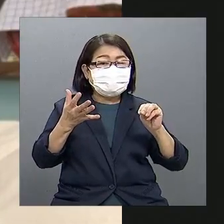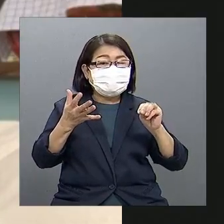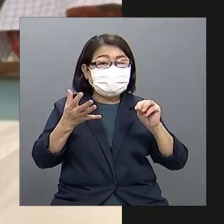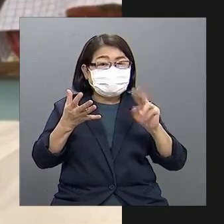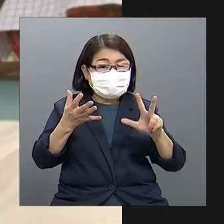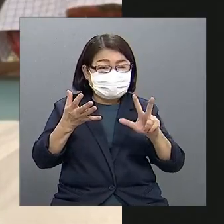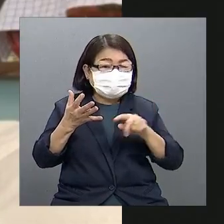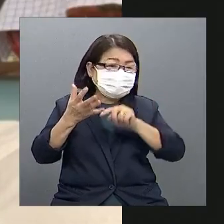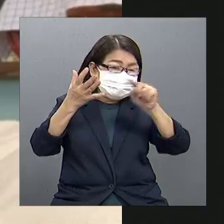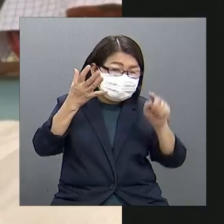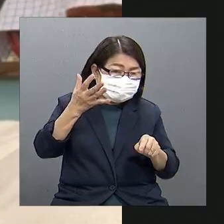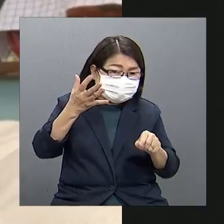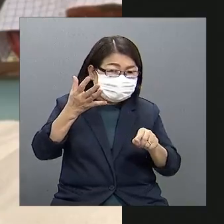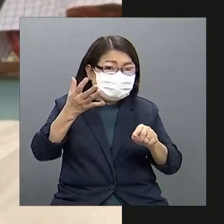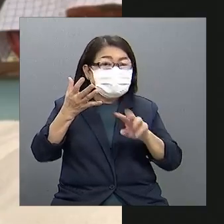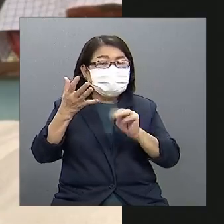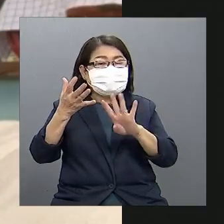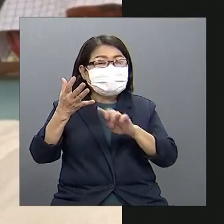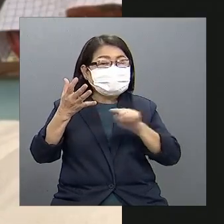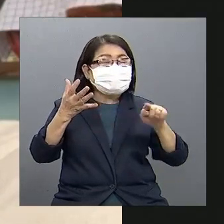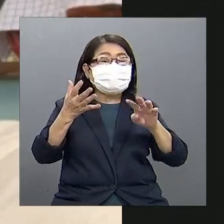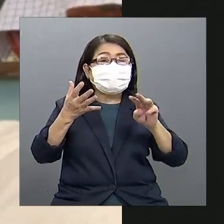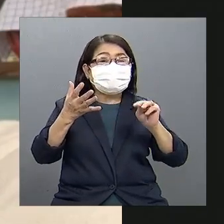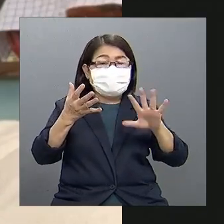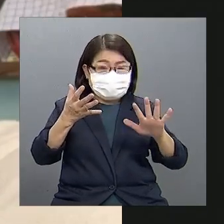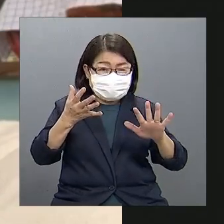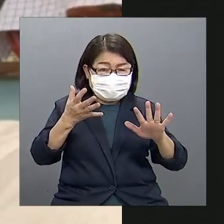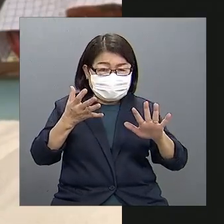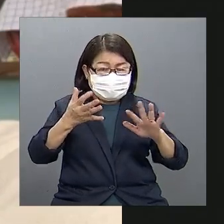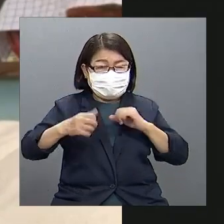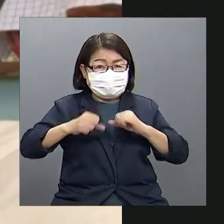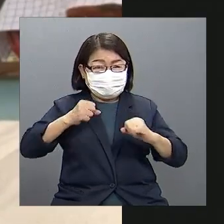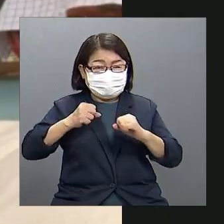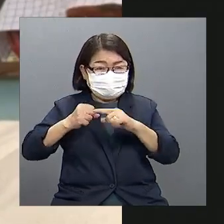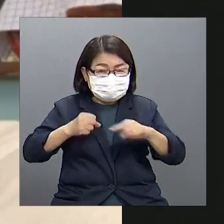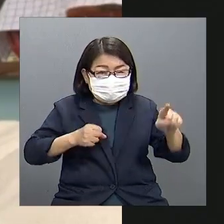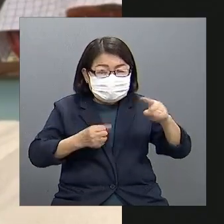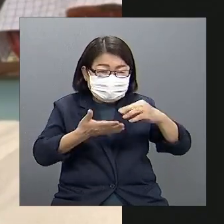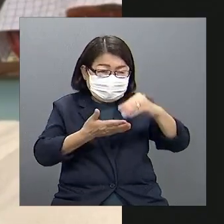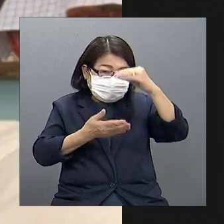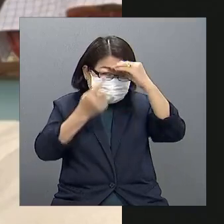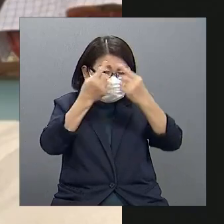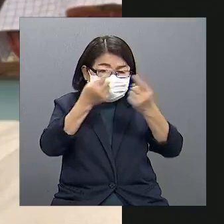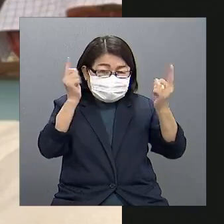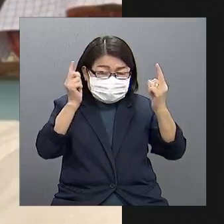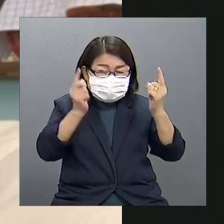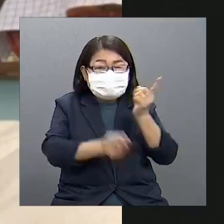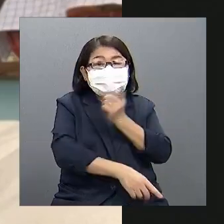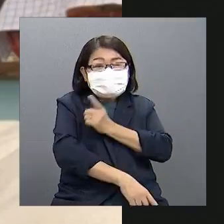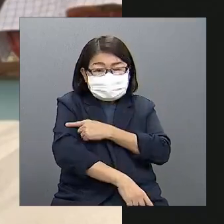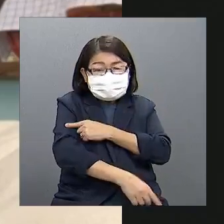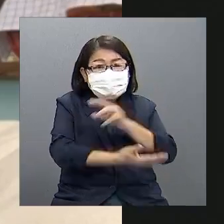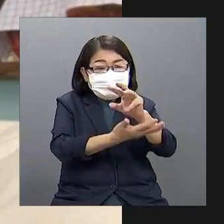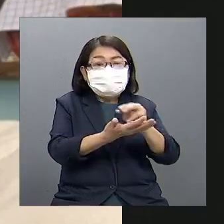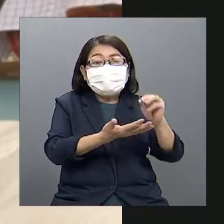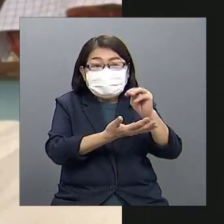ข้าสู่ที่เราเรียกว่าเป็นเยาวชนใช่ไหมคะแล้วก็ไปต่อขึ้นไปเป็นผู้ใหญ่เพราะเวลาพูดเรื่องเด็กถ้าตามกฎหมาย